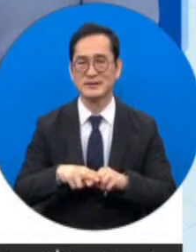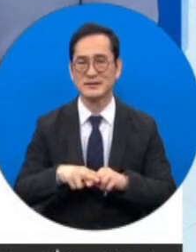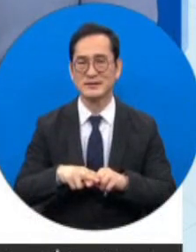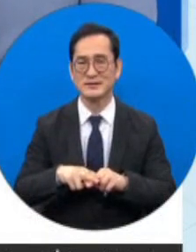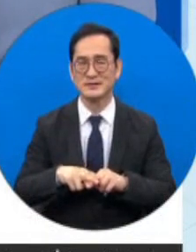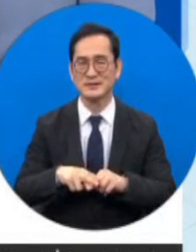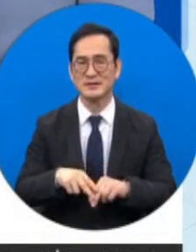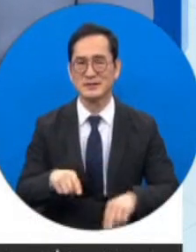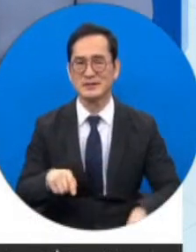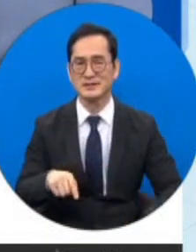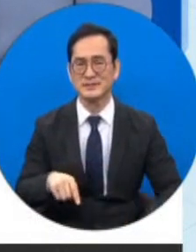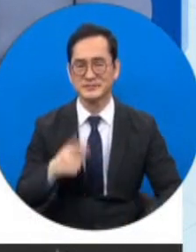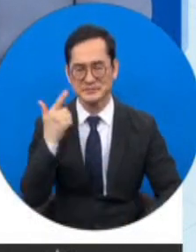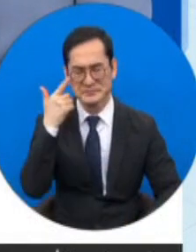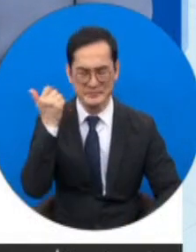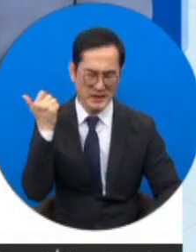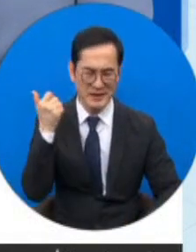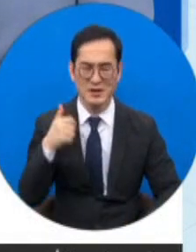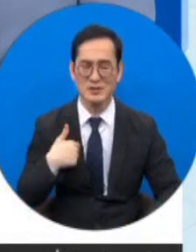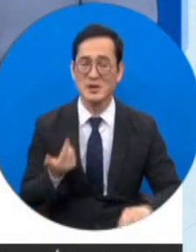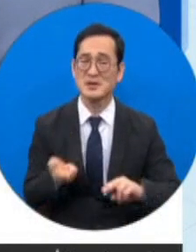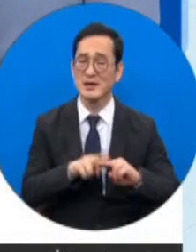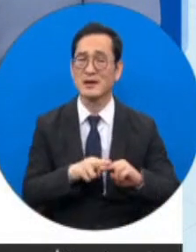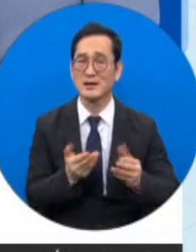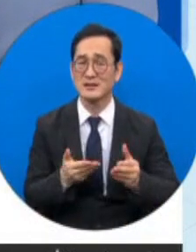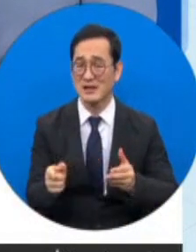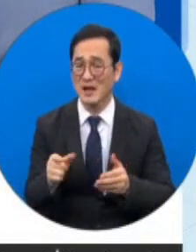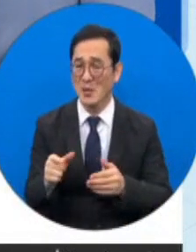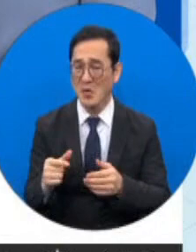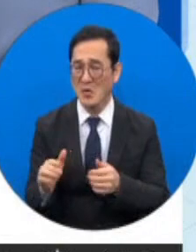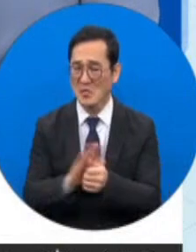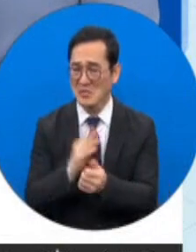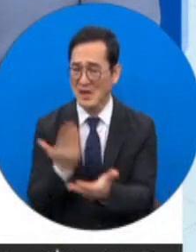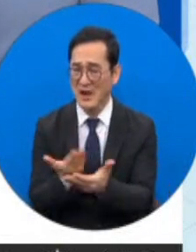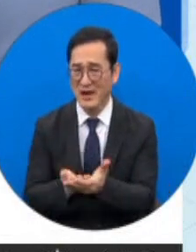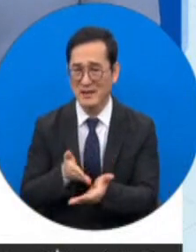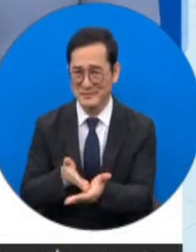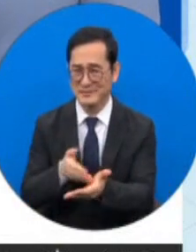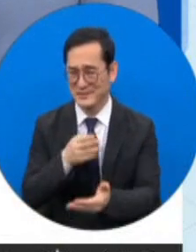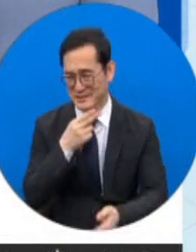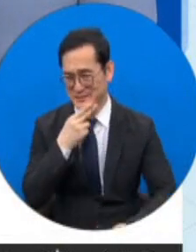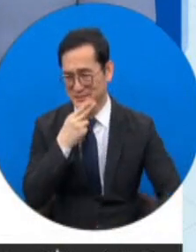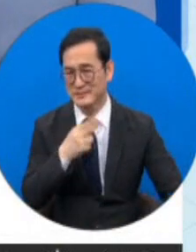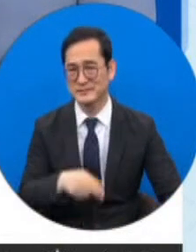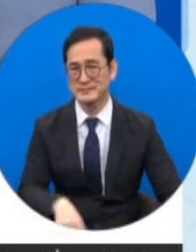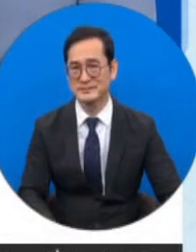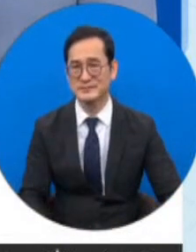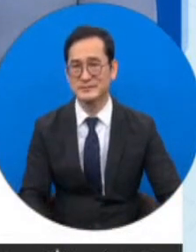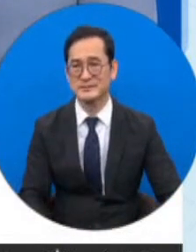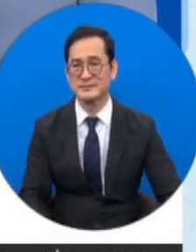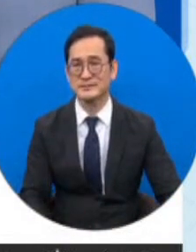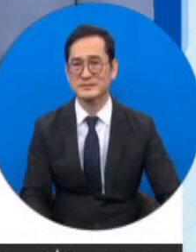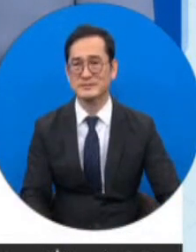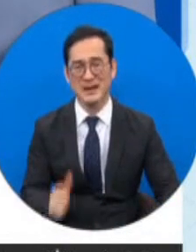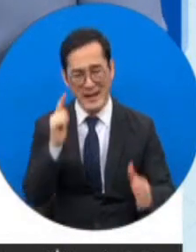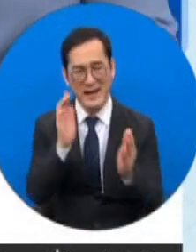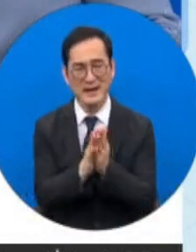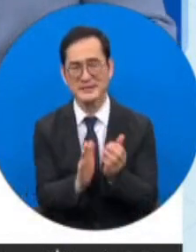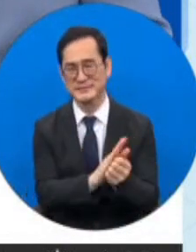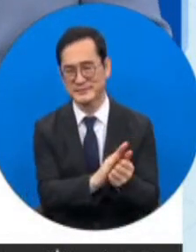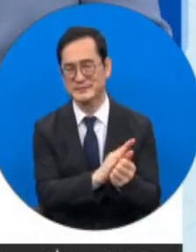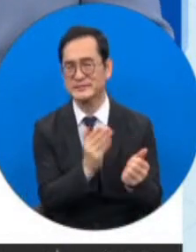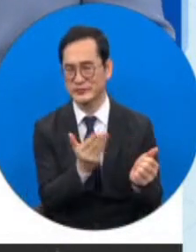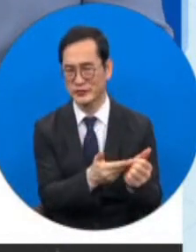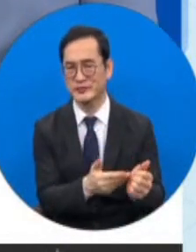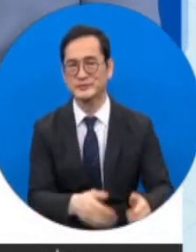어 특별히 걱정할 그런 사항은 아닌거 구요 당이 굉장히 의장 신경쓰고 이런 또 그런 조직은 아닙니다 예